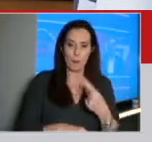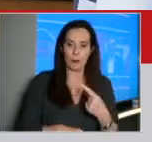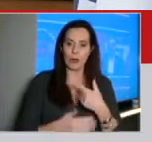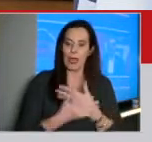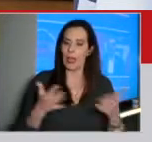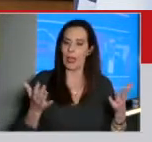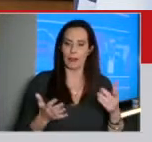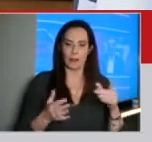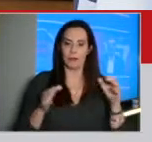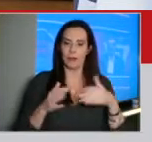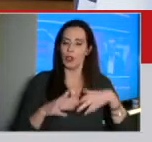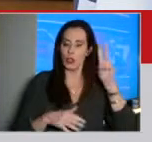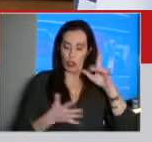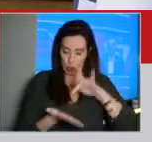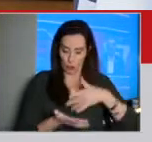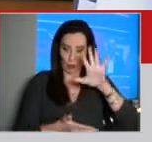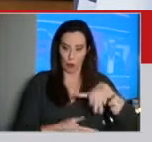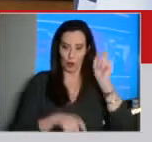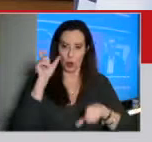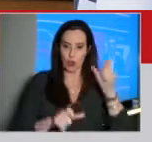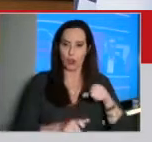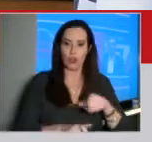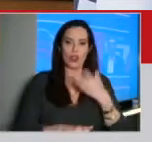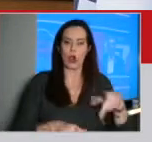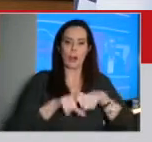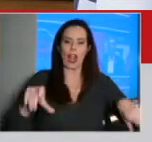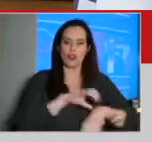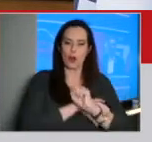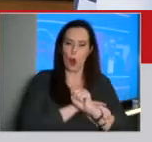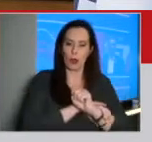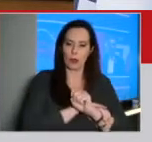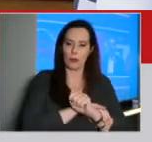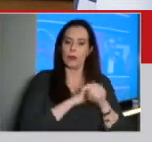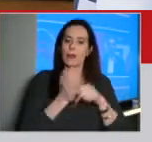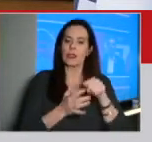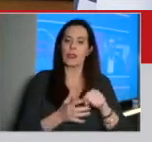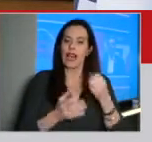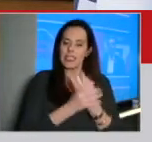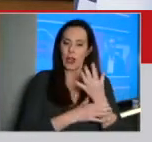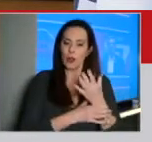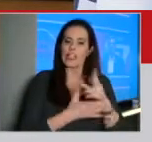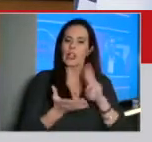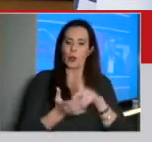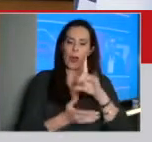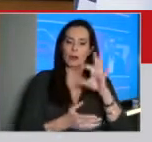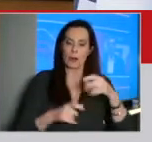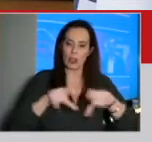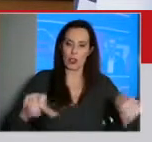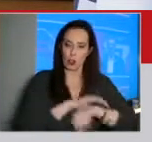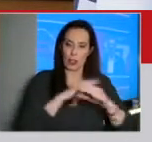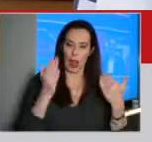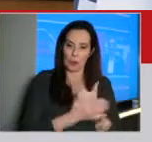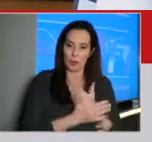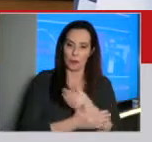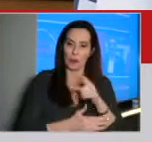יישוב במדינת ישראל, מעל 5,000 תושבים, שלא יהיה לו מגרש כדורגל. כתוצאה מזה יצרנו זכאות של 150 מגרשי כדורגל